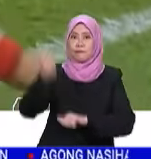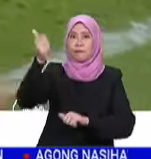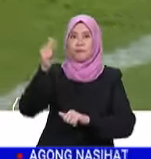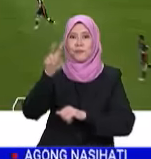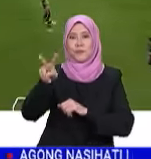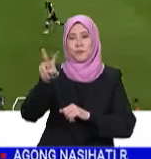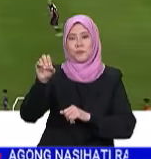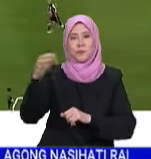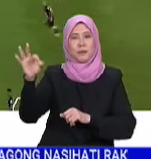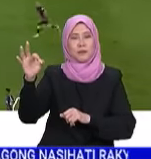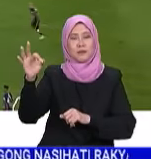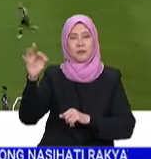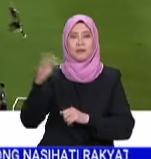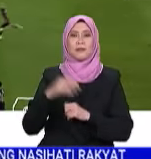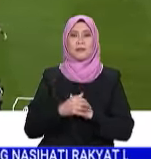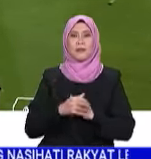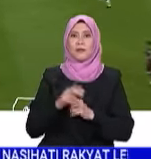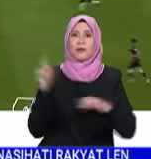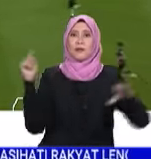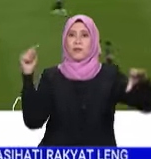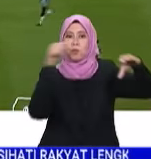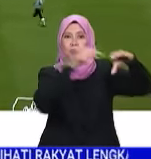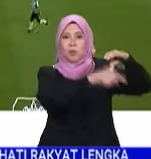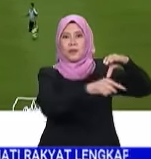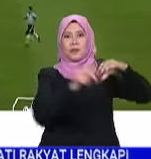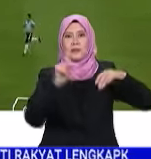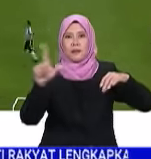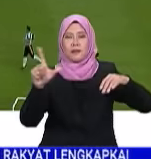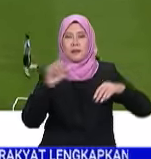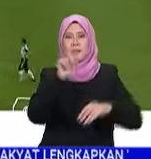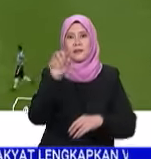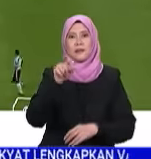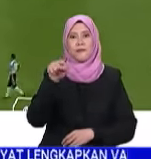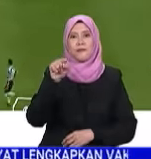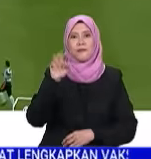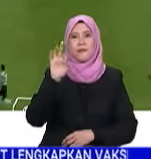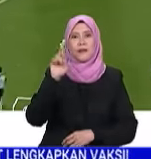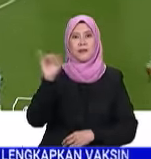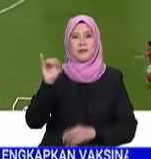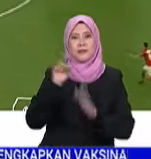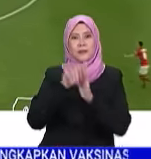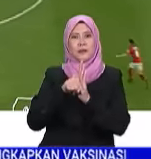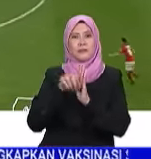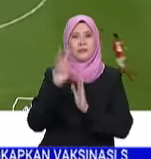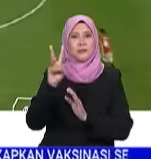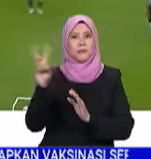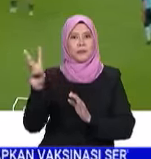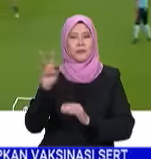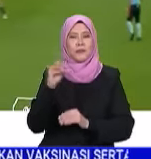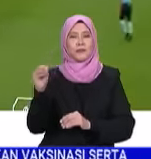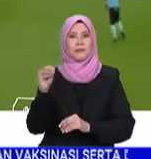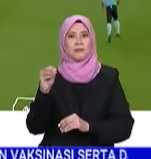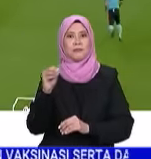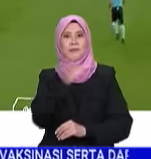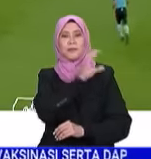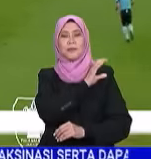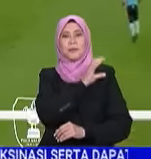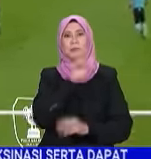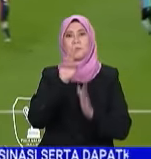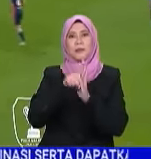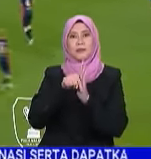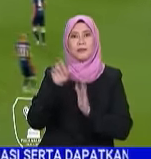pada 2019 gol KL City dijaringkan pemain tengah Zafri Yahya pada minit ke-66 dan Kapten Paulo Jose minit